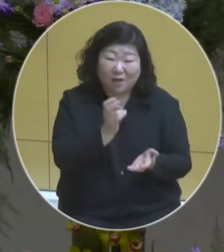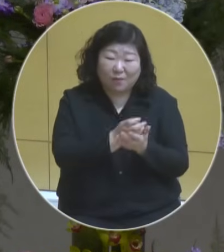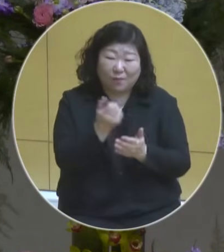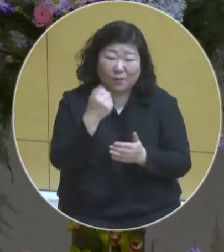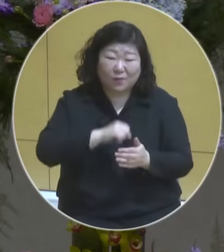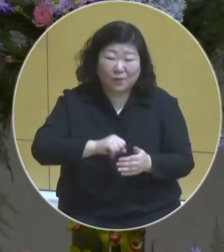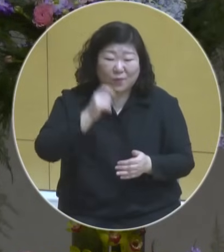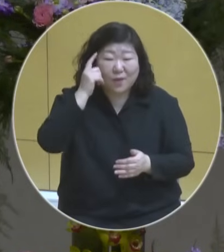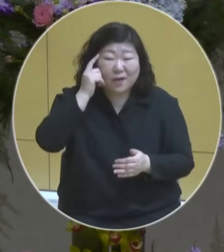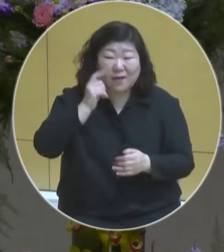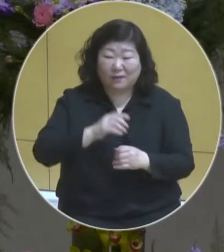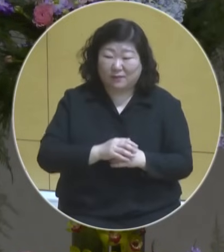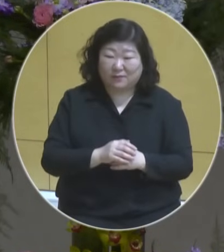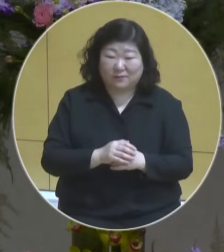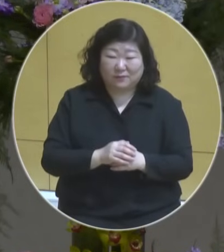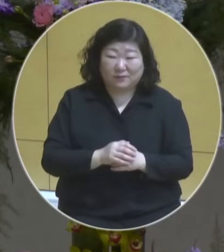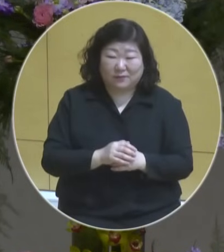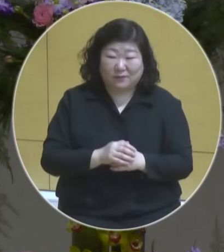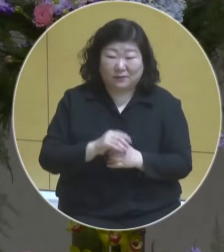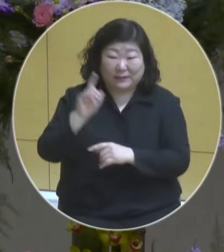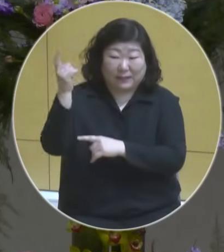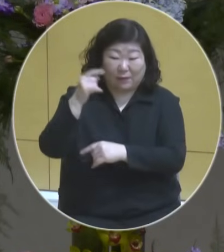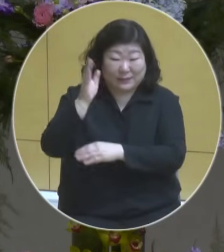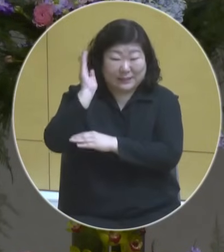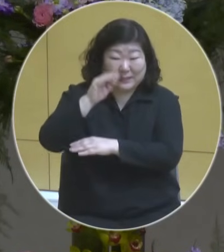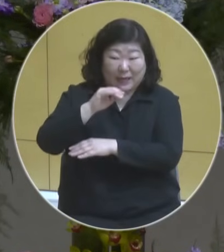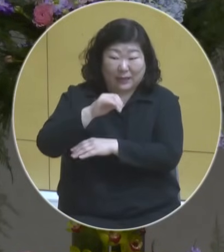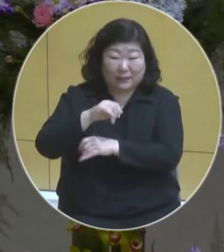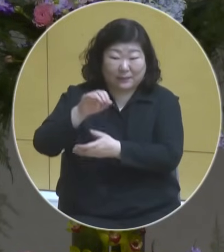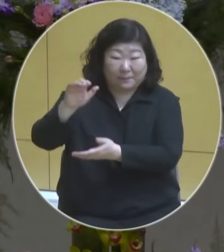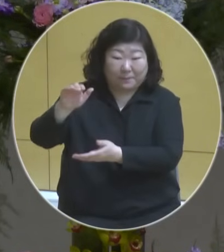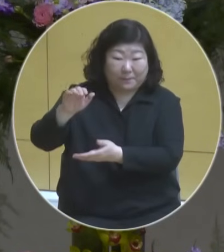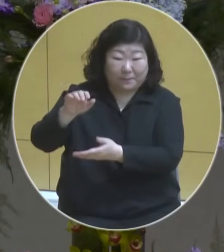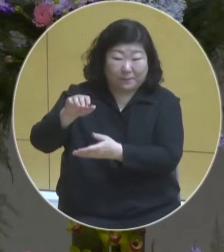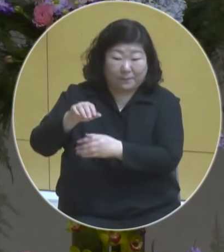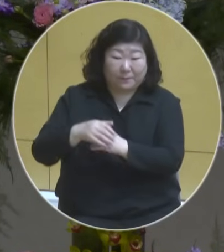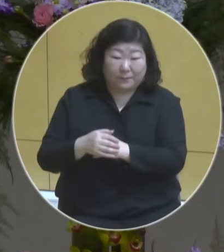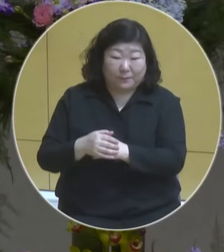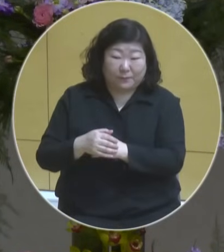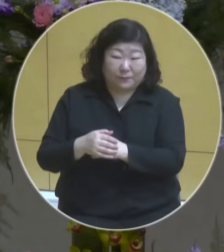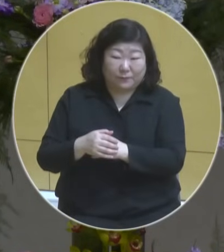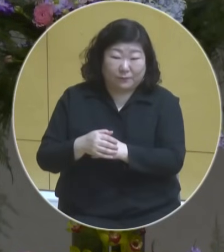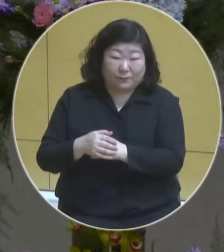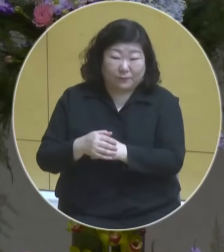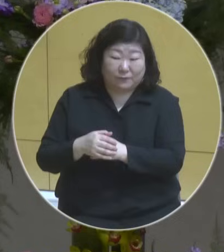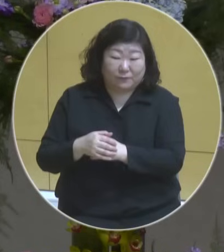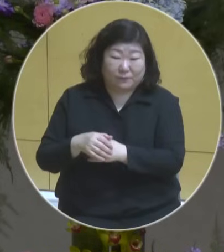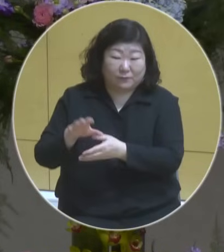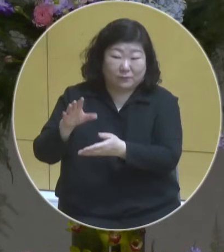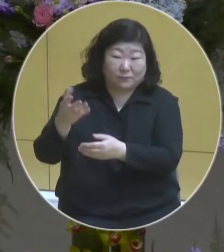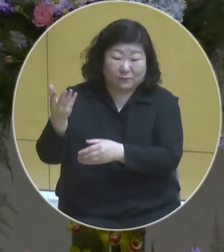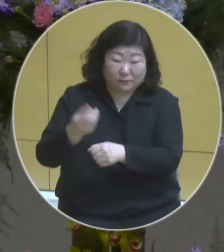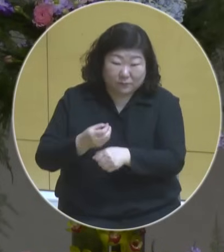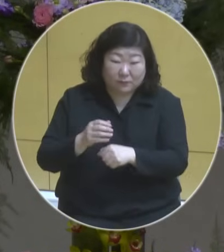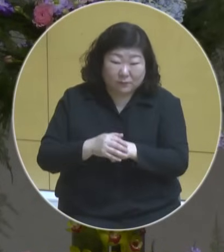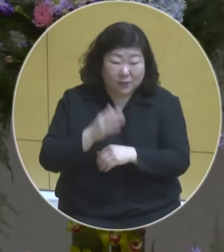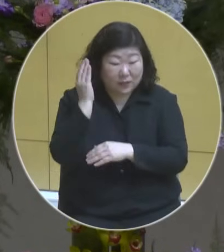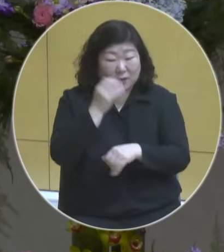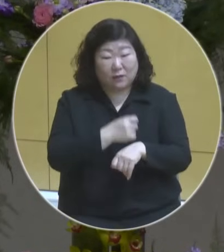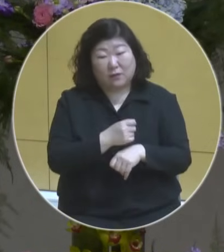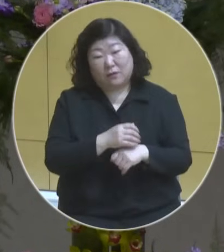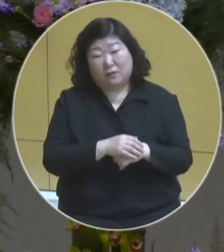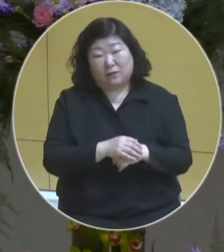하면서 그들에게 질문합니다 다윗이 사월을 피해 도망다닐 때 땅에서 제사장 아이멜 가서 먹을 것을 달라고